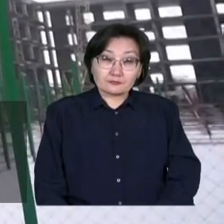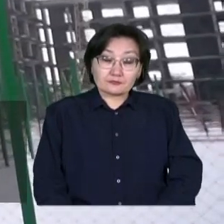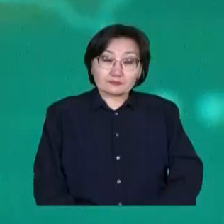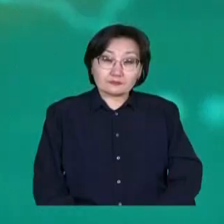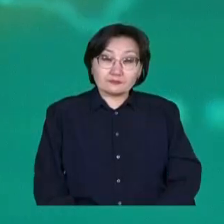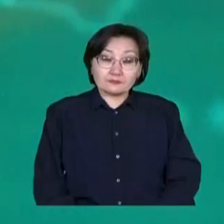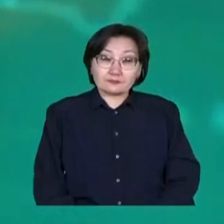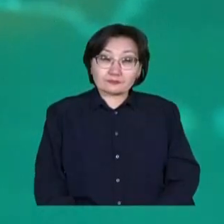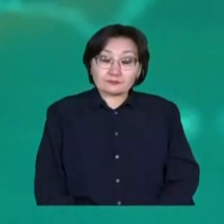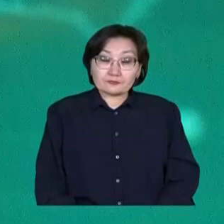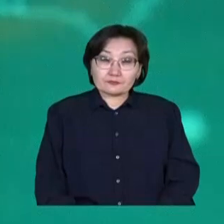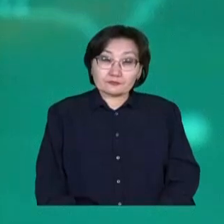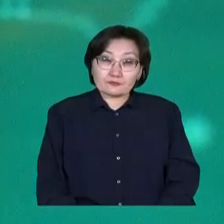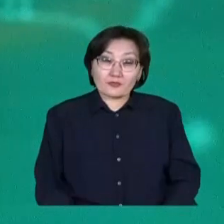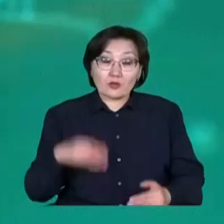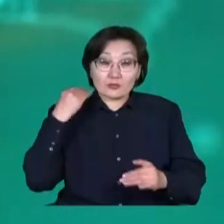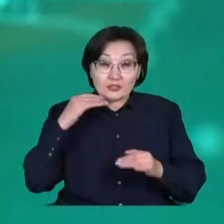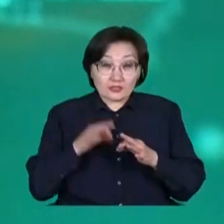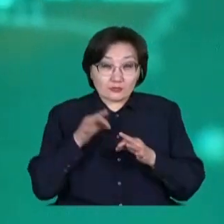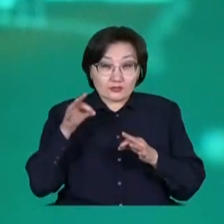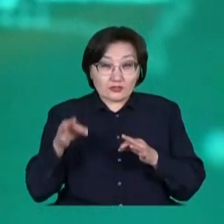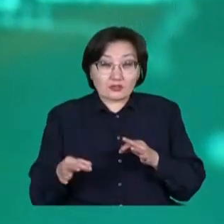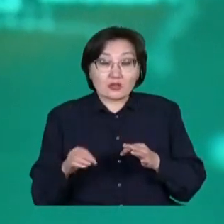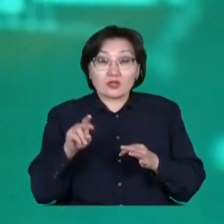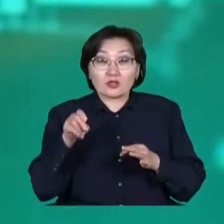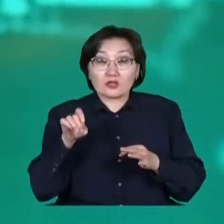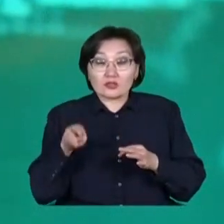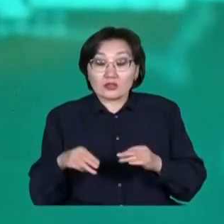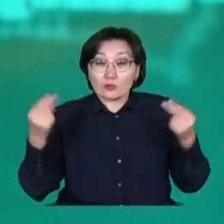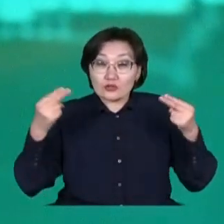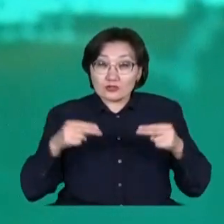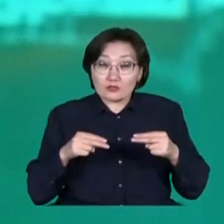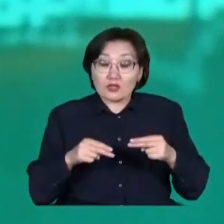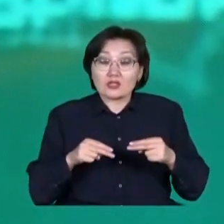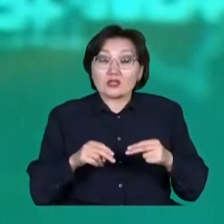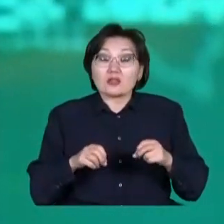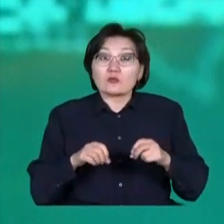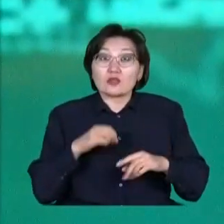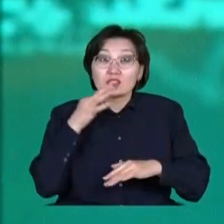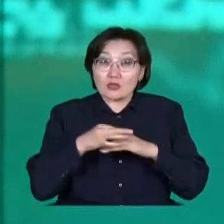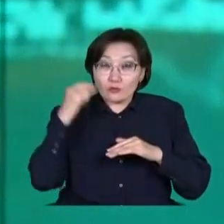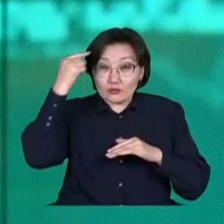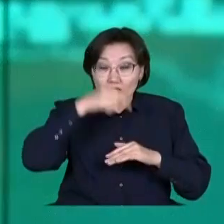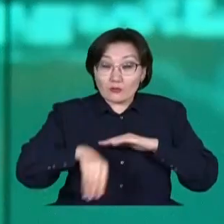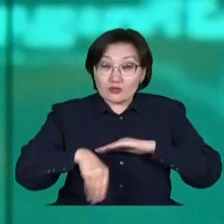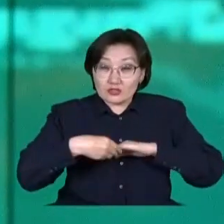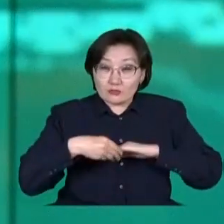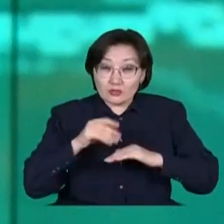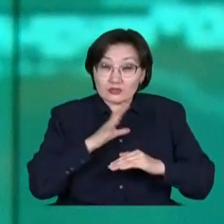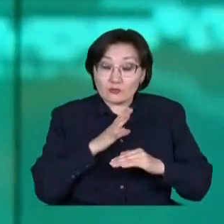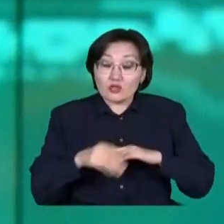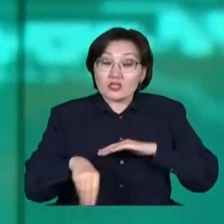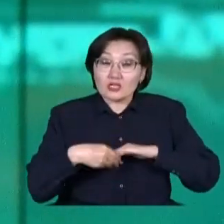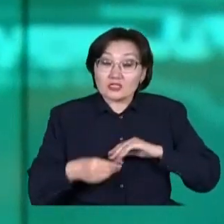облысынан. Түркістан облысында Қазығұрт кеден бекетінің лауазымды тұлғалары пара алды деген күдік келінді.